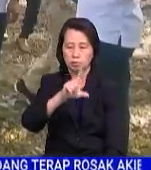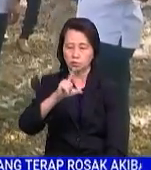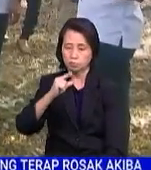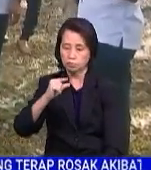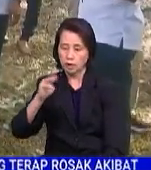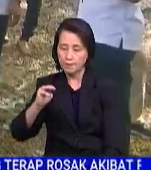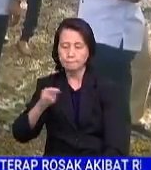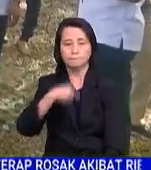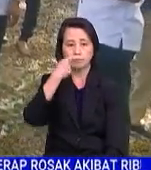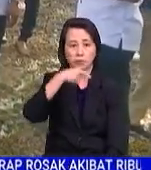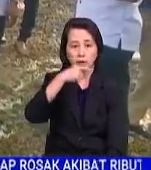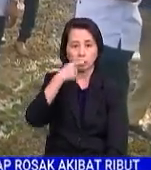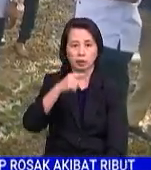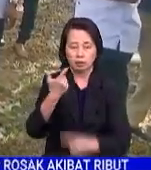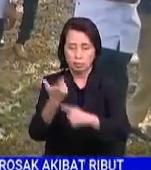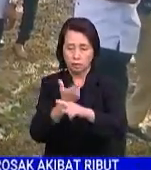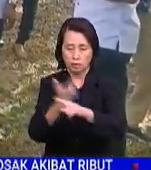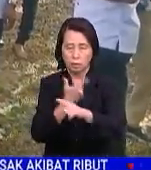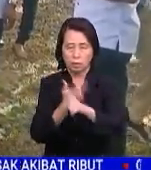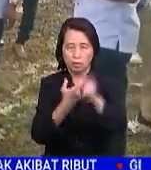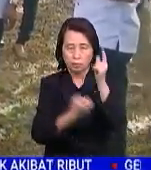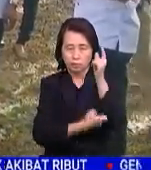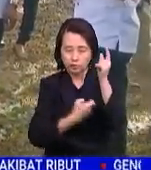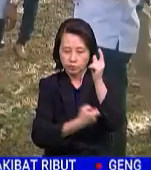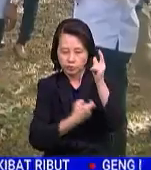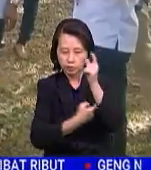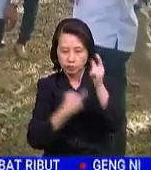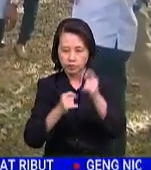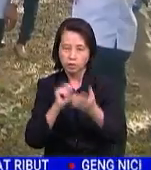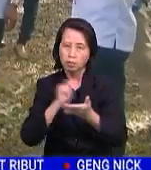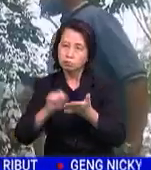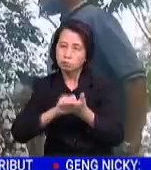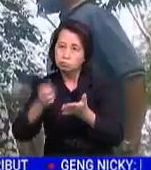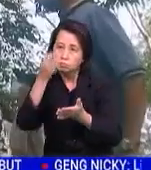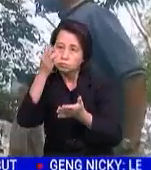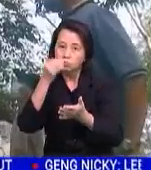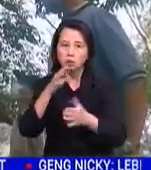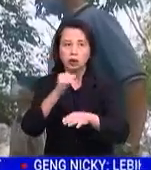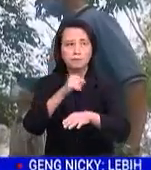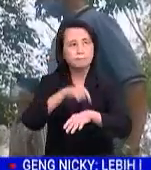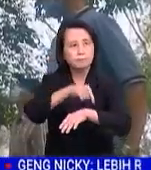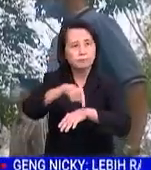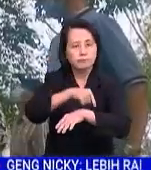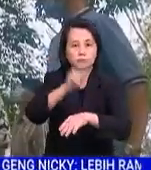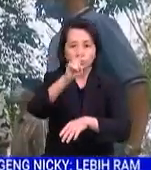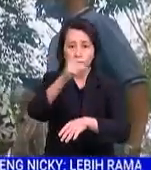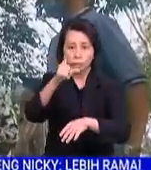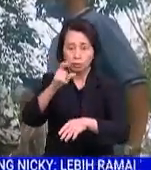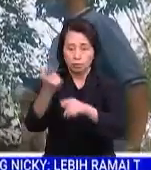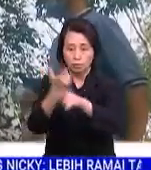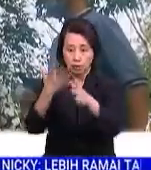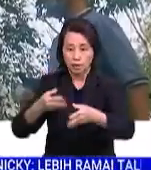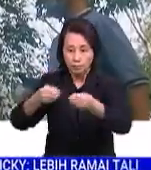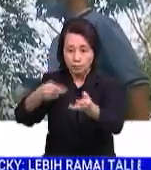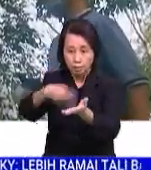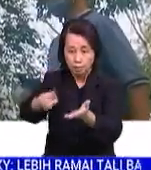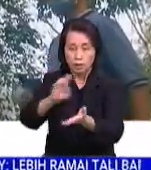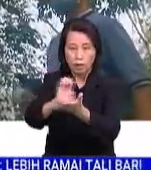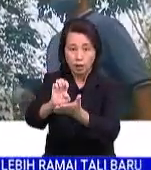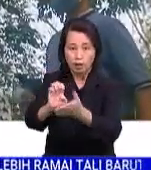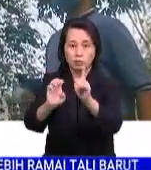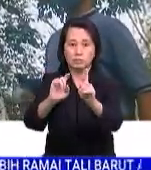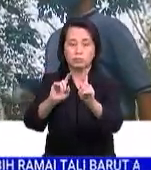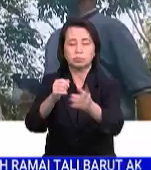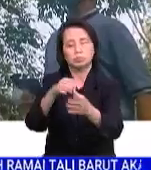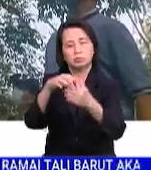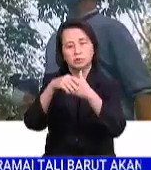Idris berkata, latihan teori dan praktikal mengambil masa 2 bulan. Pelatih mendapat allowan dan jaminan